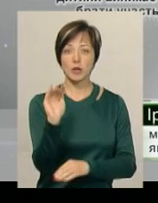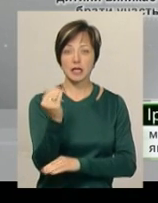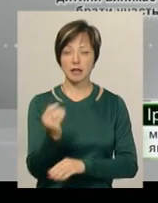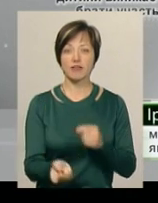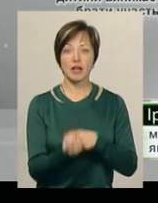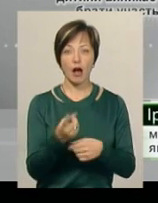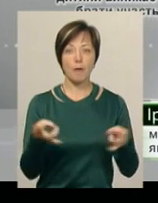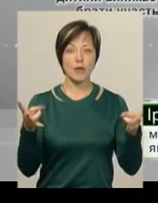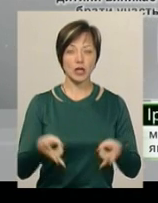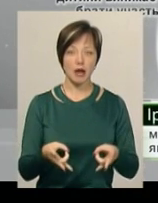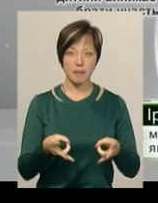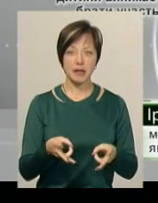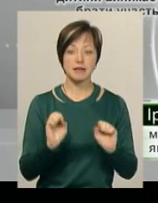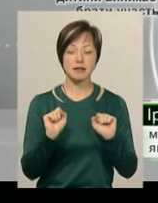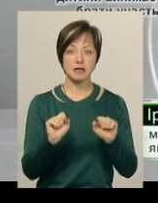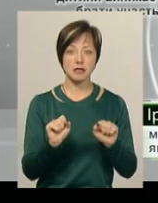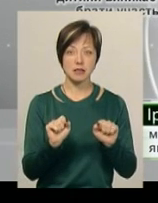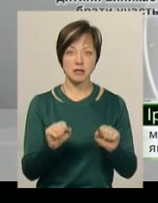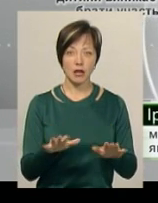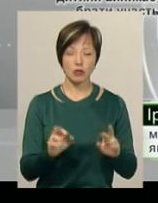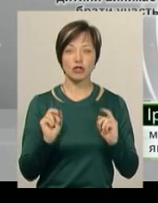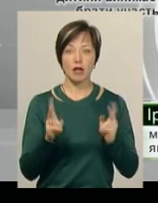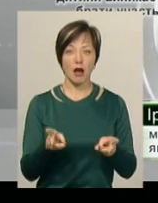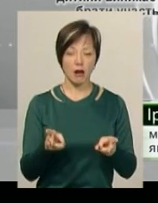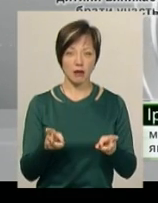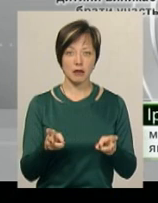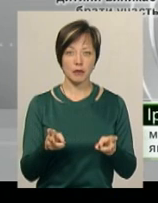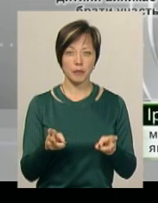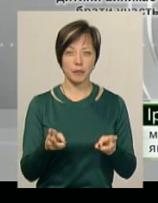виникає потреба у здачі як